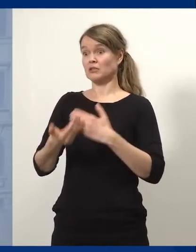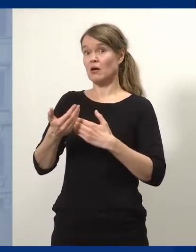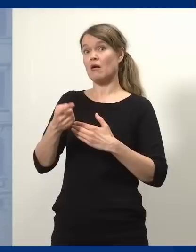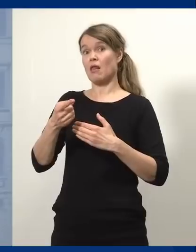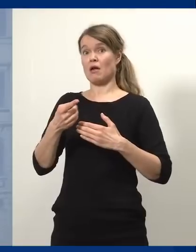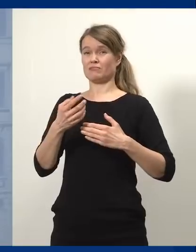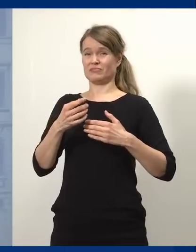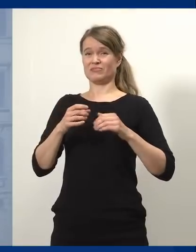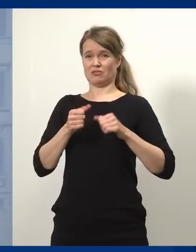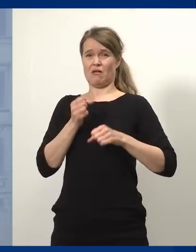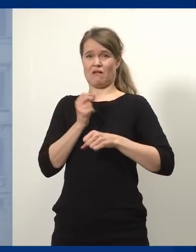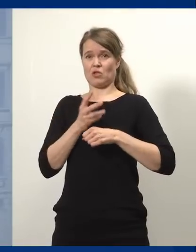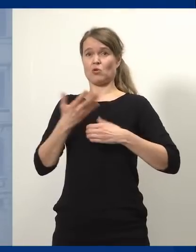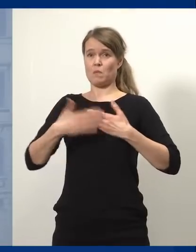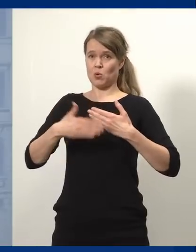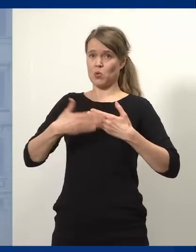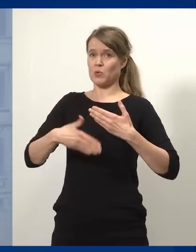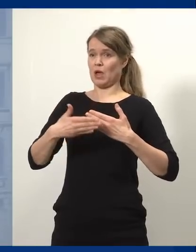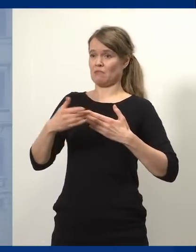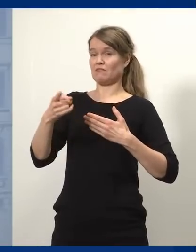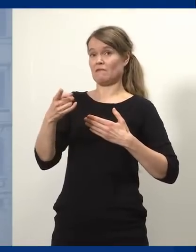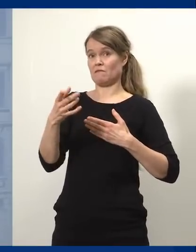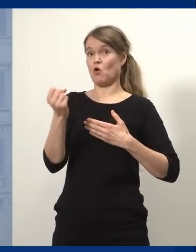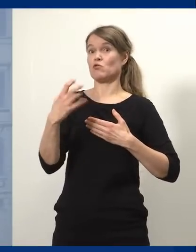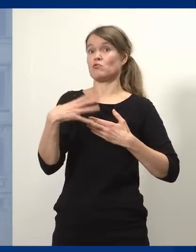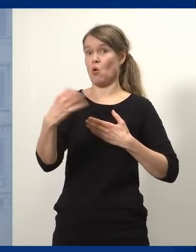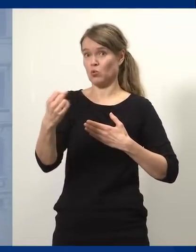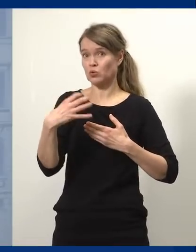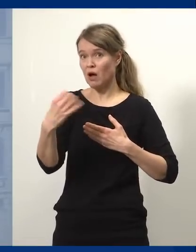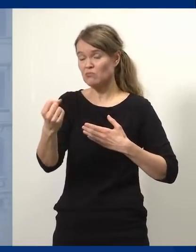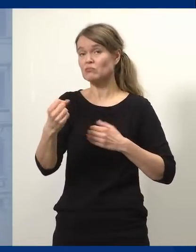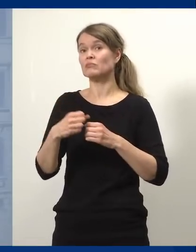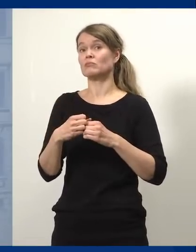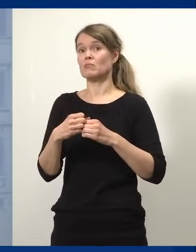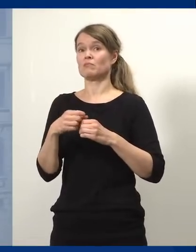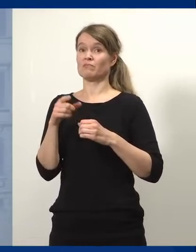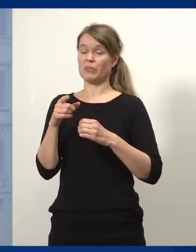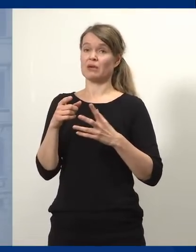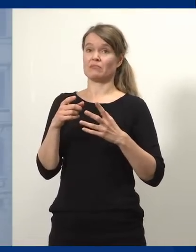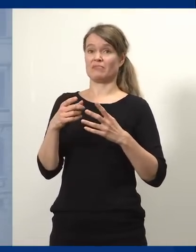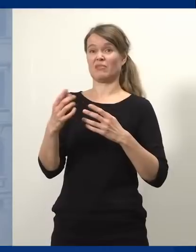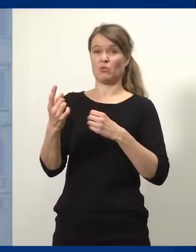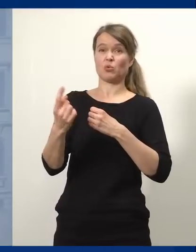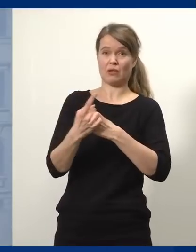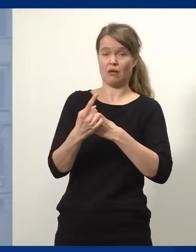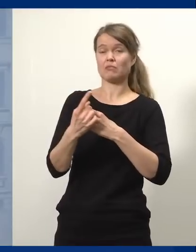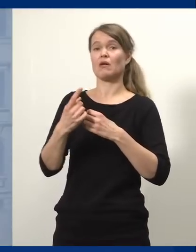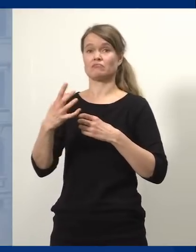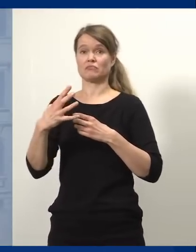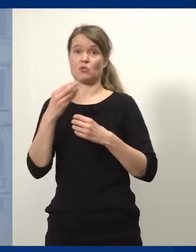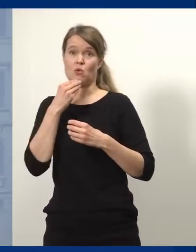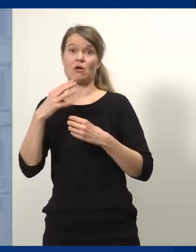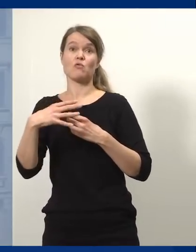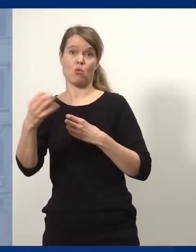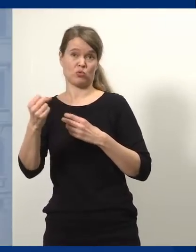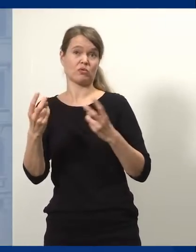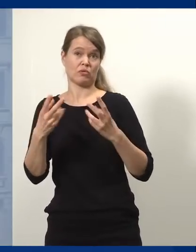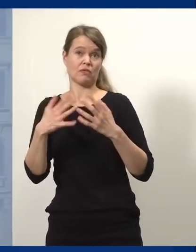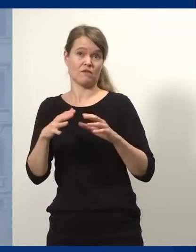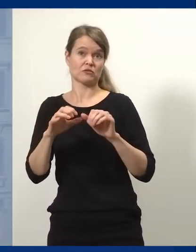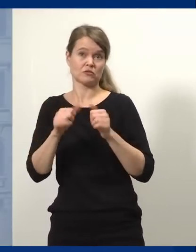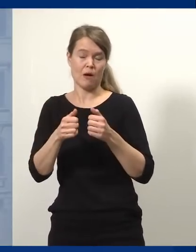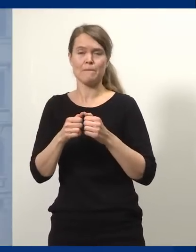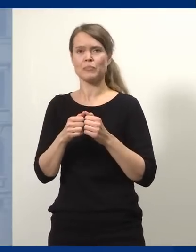edelleen sallittua siten, että ruokaa voi tilata ravintolasta ja sen voi noutaa sieltä. Väliaikainen sulku